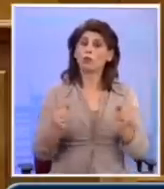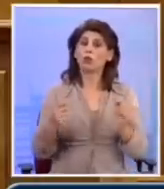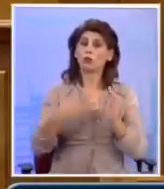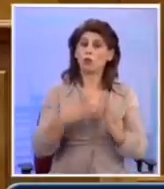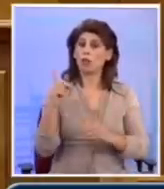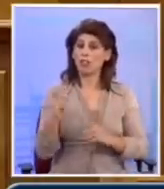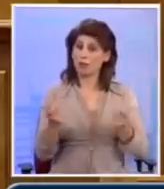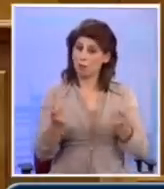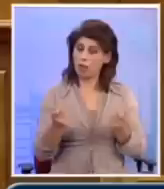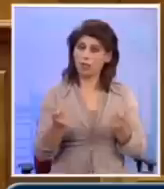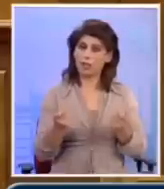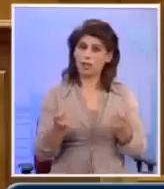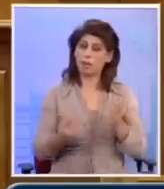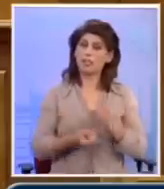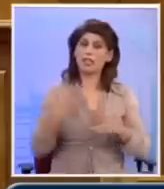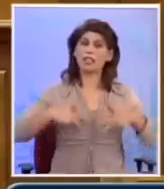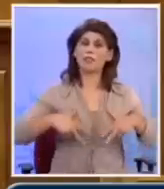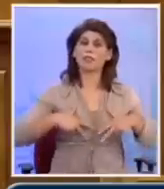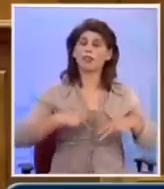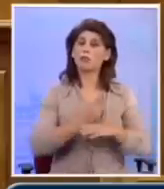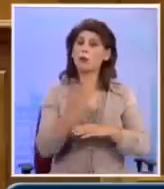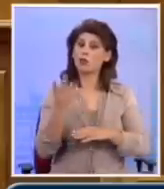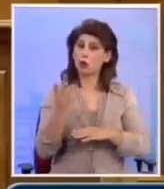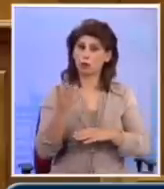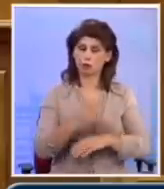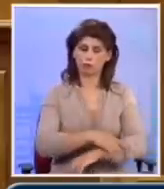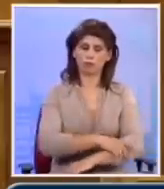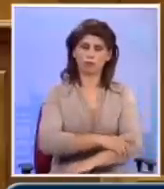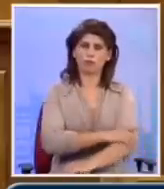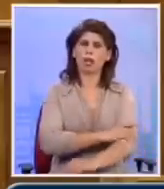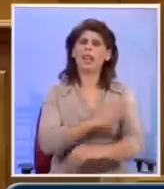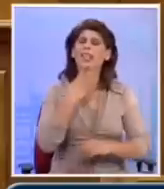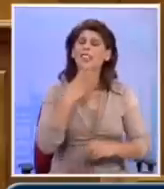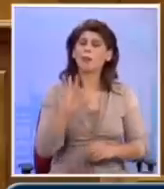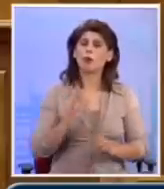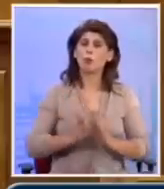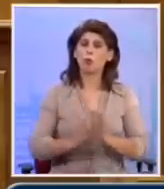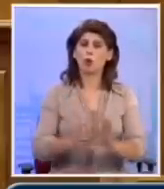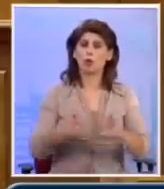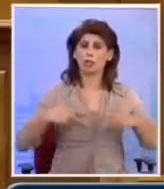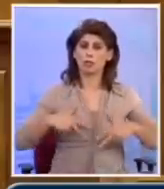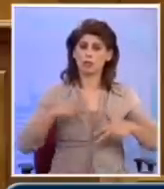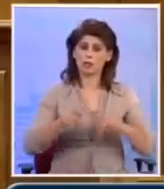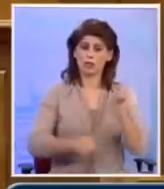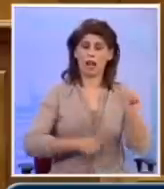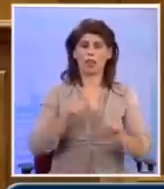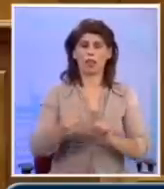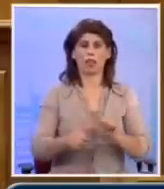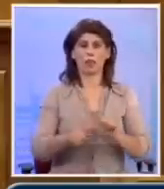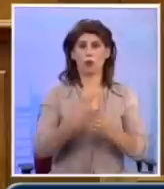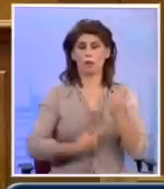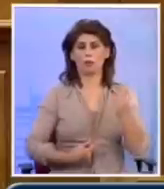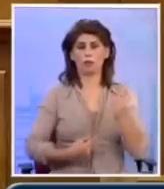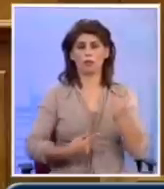10 από τη νέα τότε κυβέρνηση του ΠΑΣΟΚ. Για ποιο λόγο προχώρησε η κυβέρνηση αυτή την αναθεώρηση?